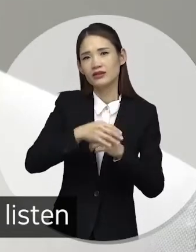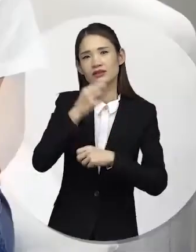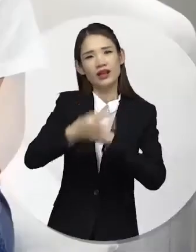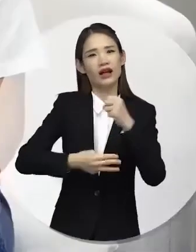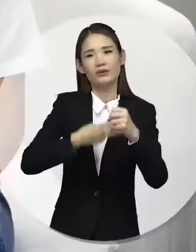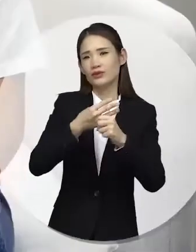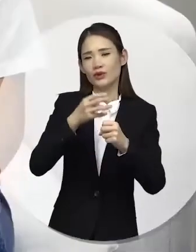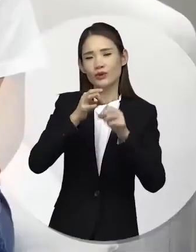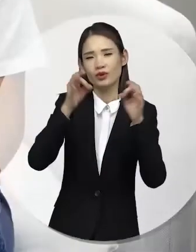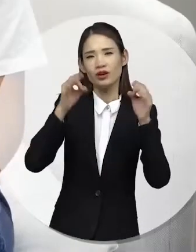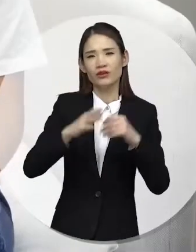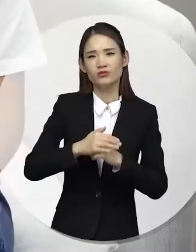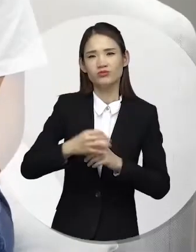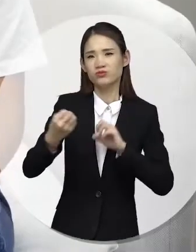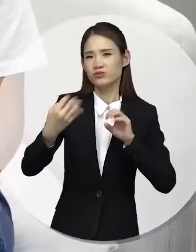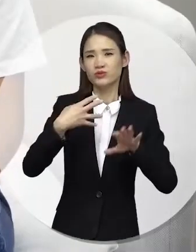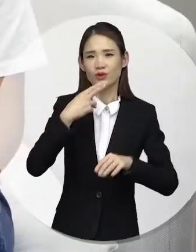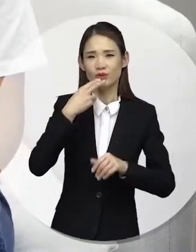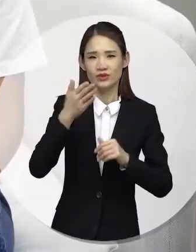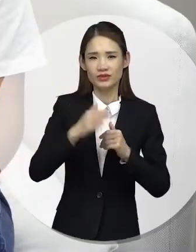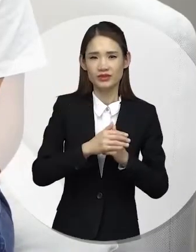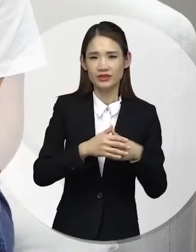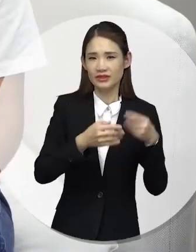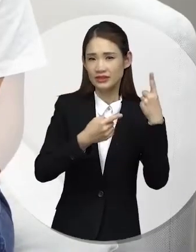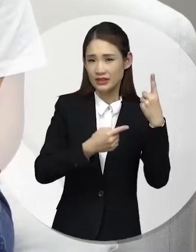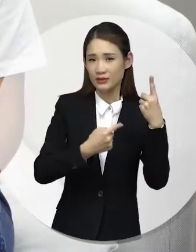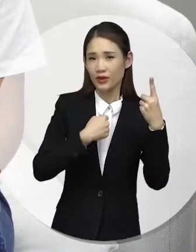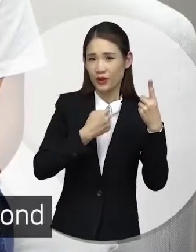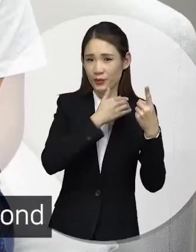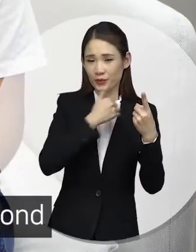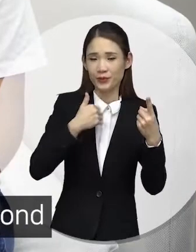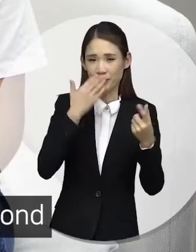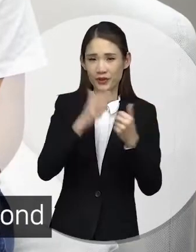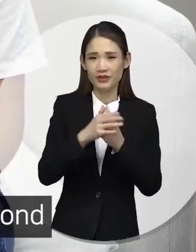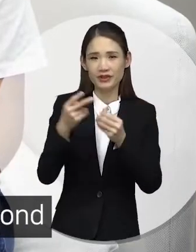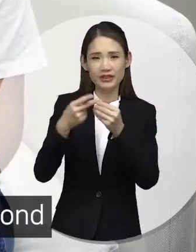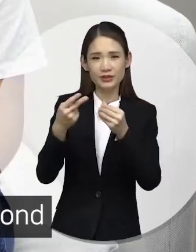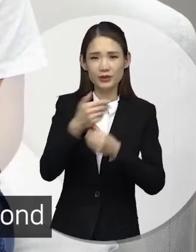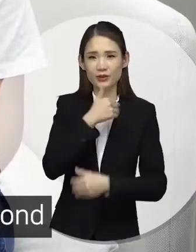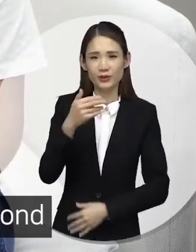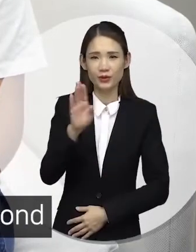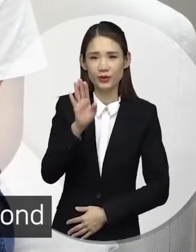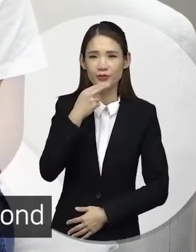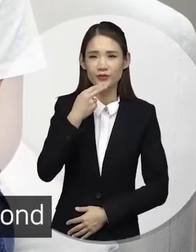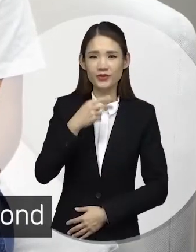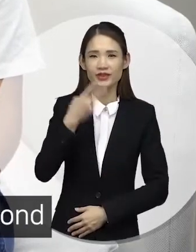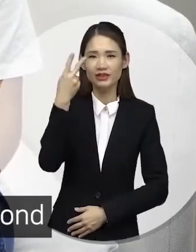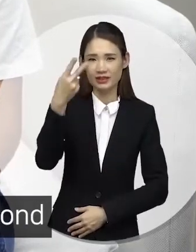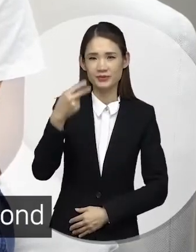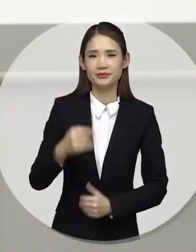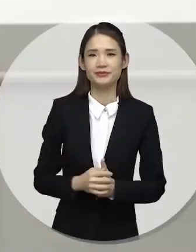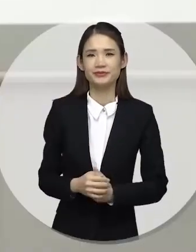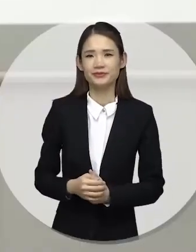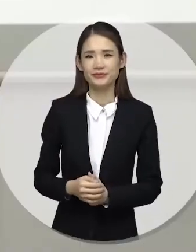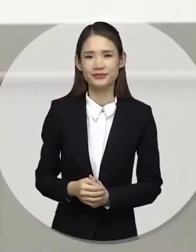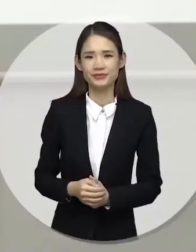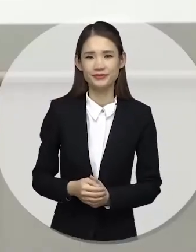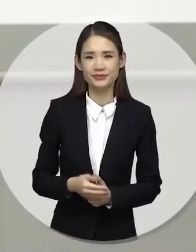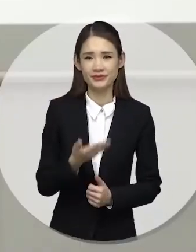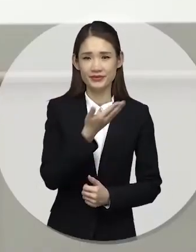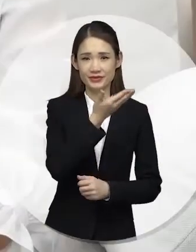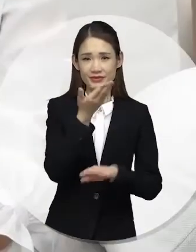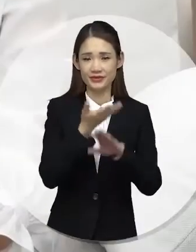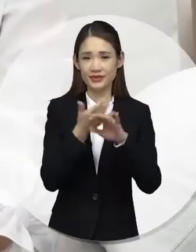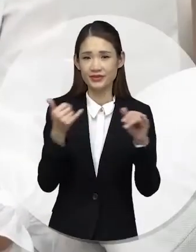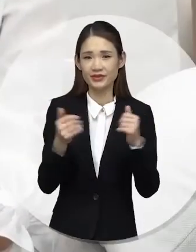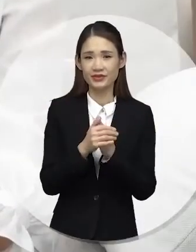들어줘요. 그래서 1번은 그래도 내가 할 수 있는 게 있는데 2번은 너무 없기 때문에 2번 찍을래요. 다른 분들은